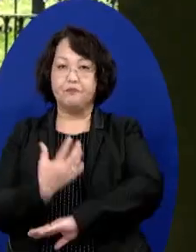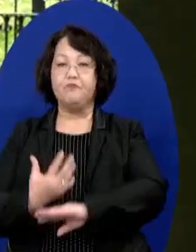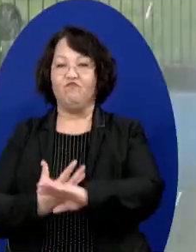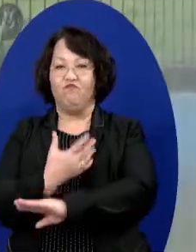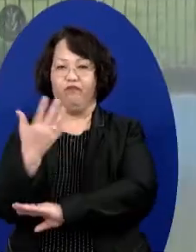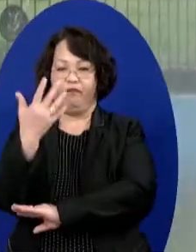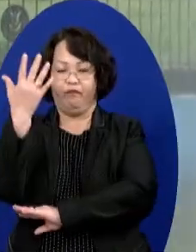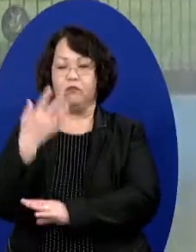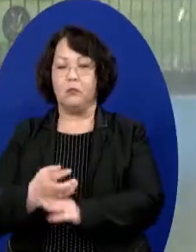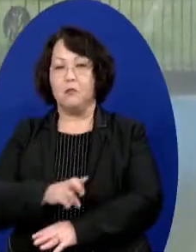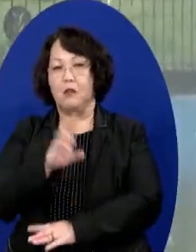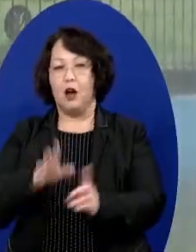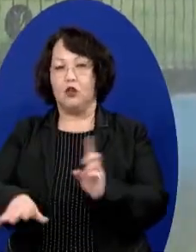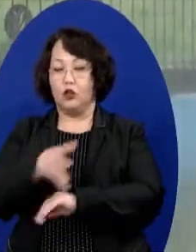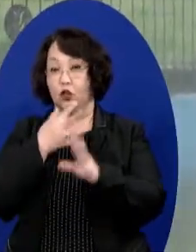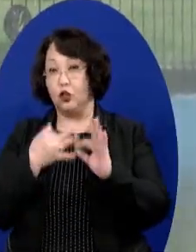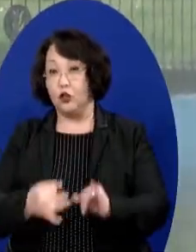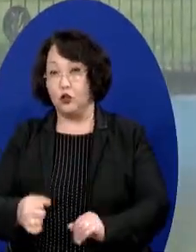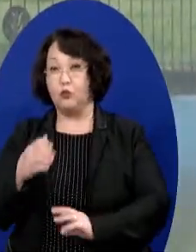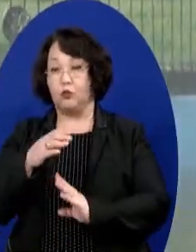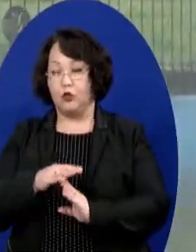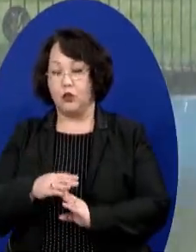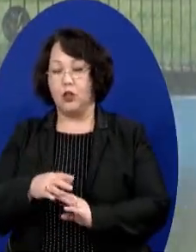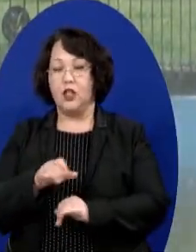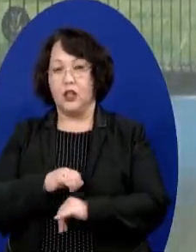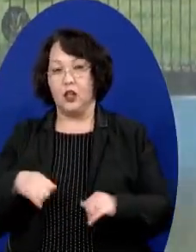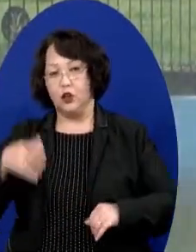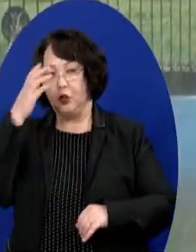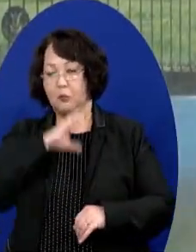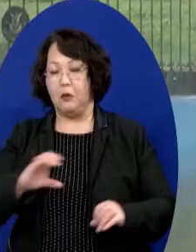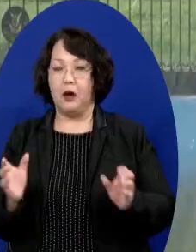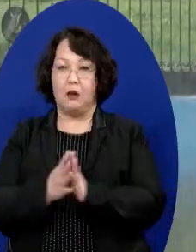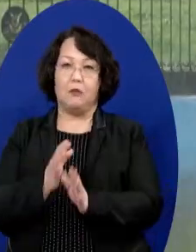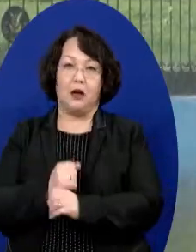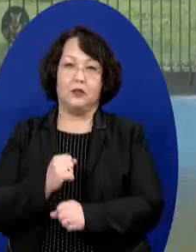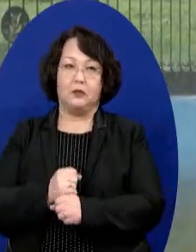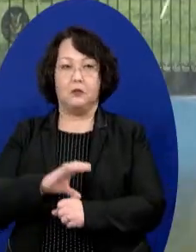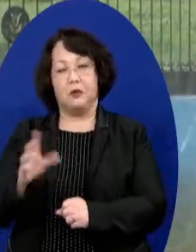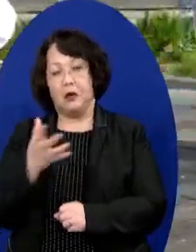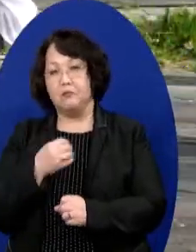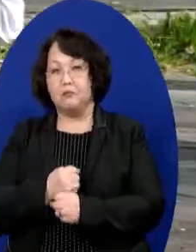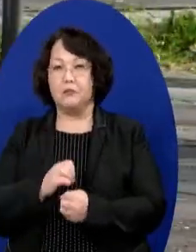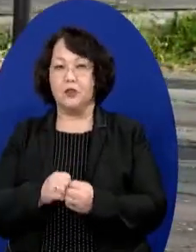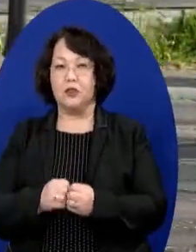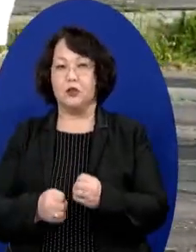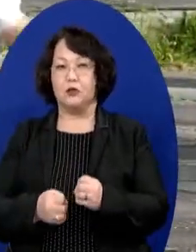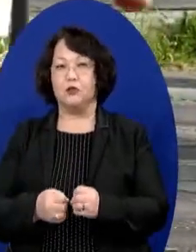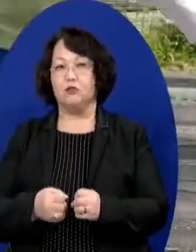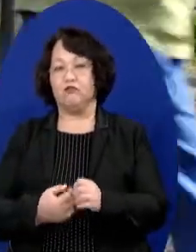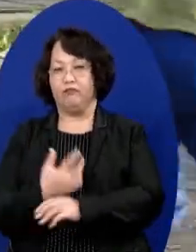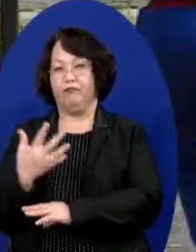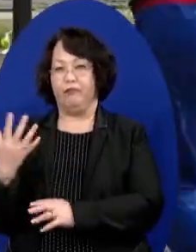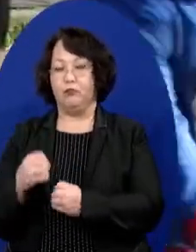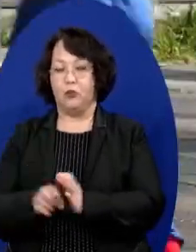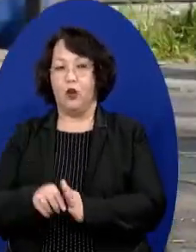хамтран байгаль орчны доротлыг бууруулж тэрбум модоо оргуулах боломжтой. Өнөөдөр улсын хэмжээнд үйл ажиллагаа явуулж байгаа 217